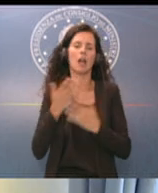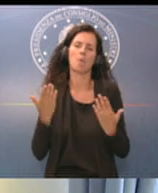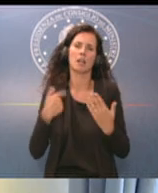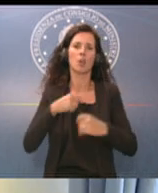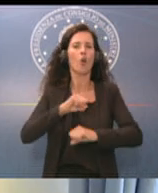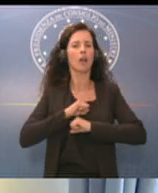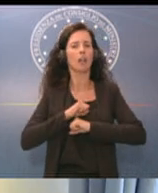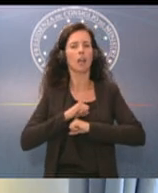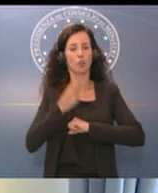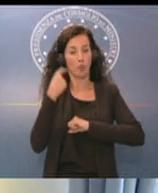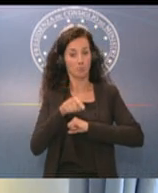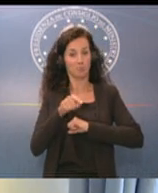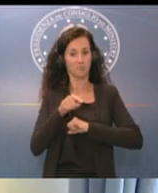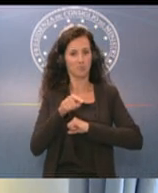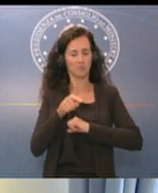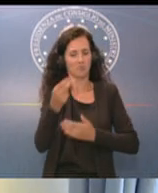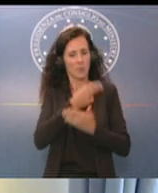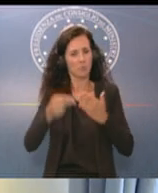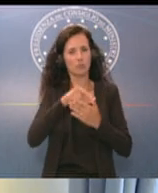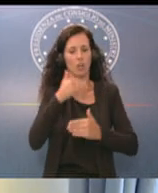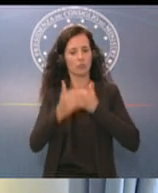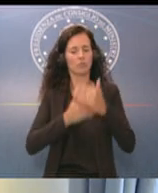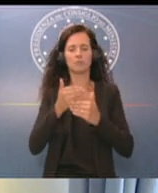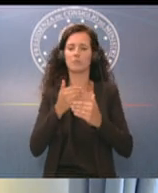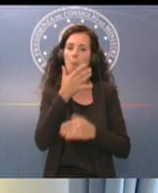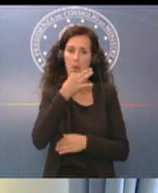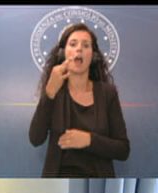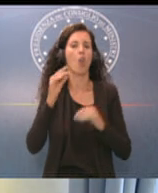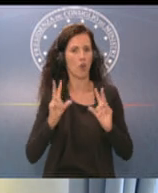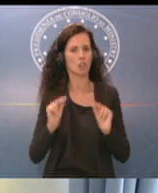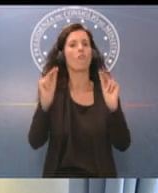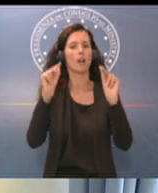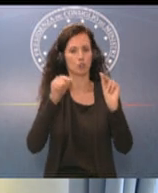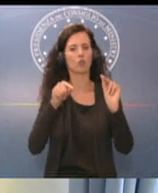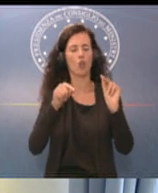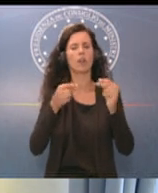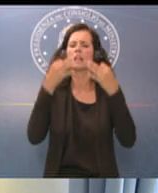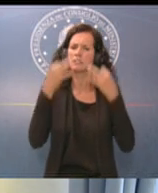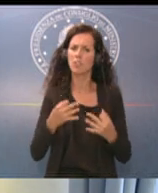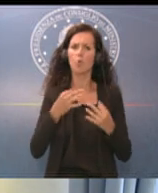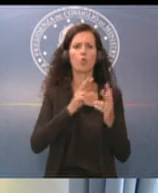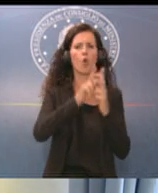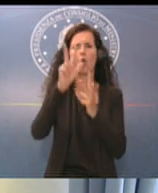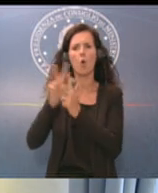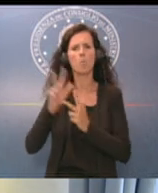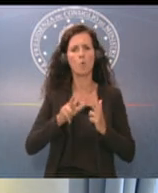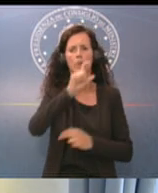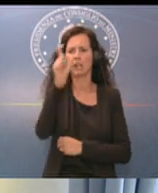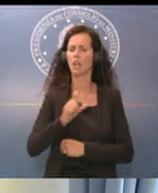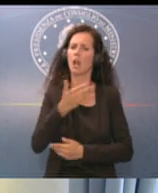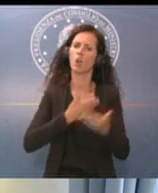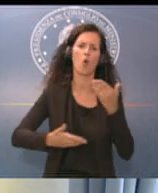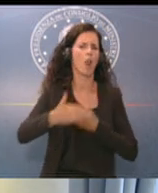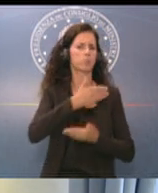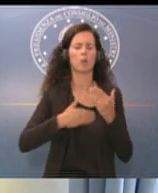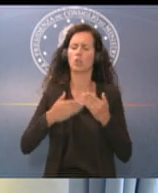io credo che sia davvero una bella innovazione e troverà da parte dei comuni italiani la massima